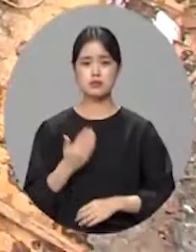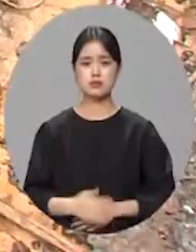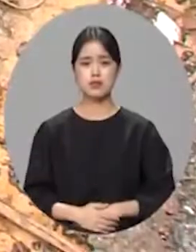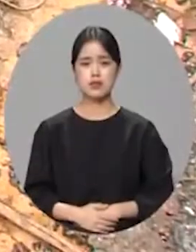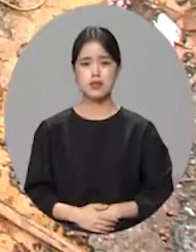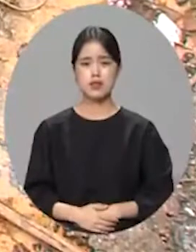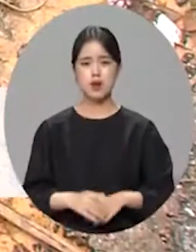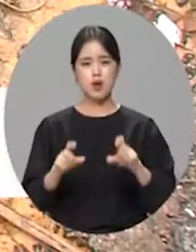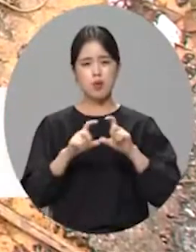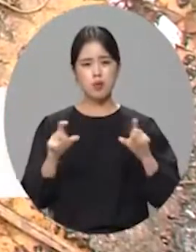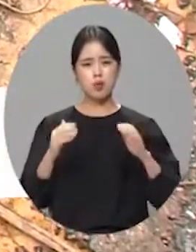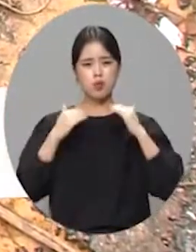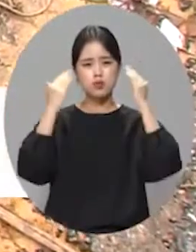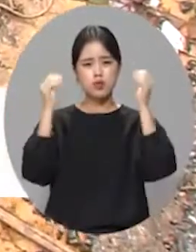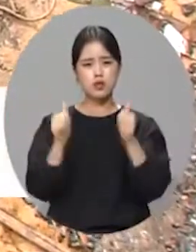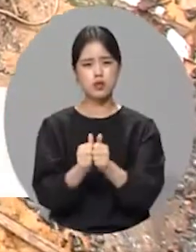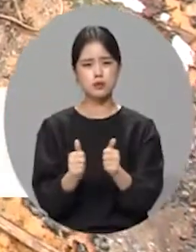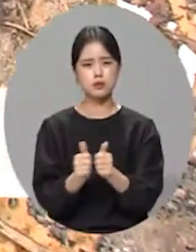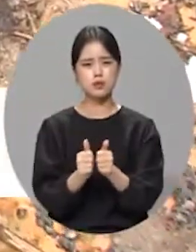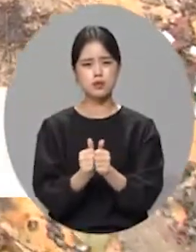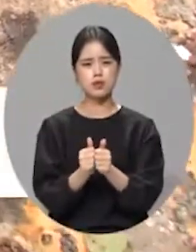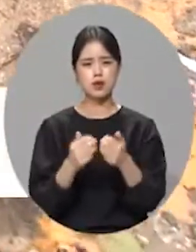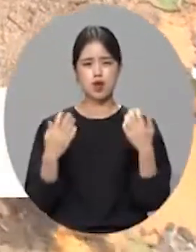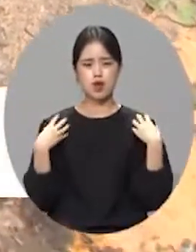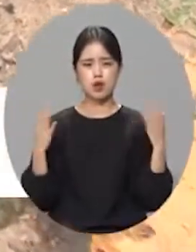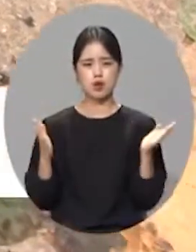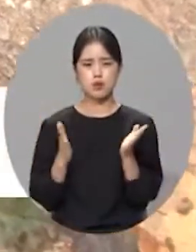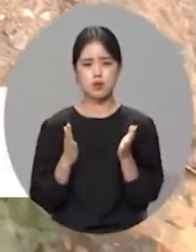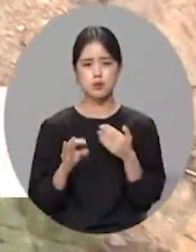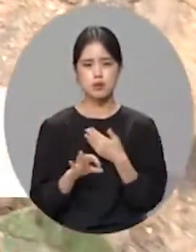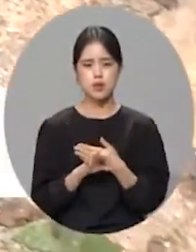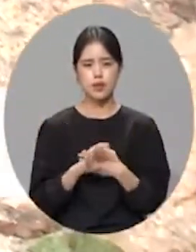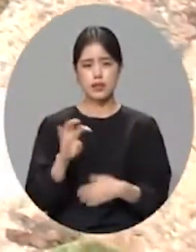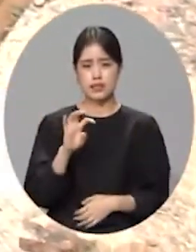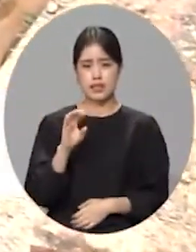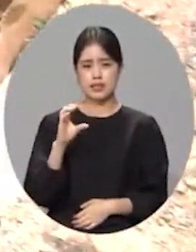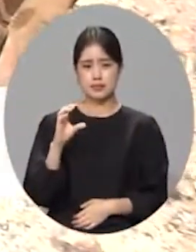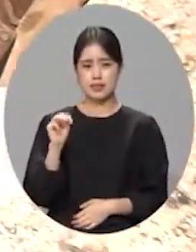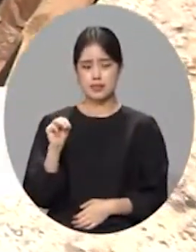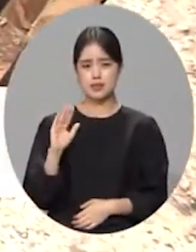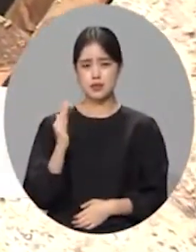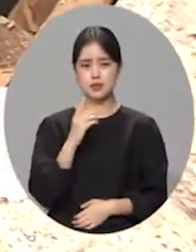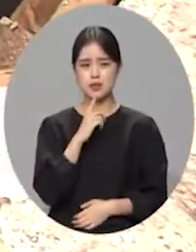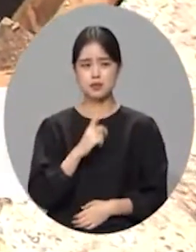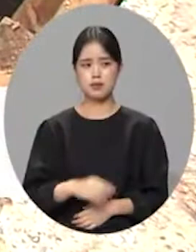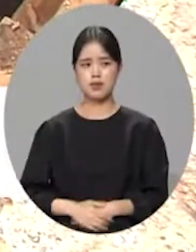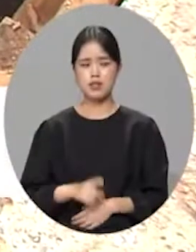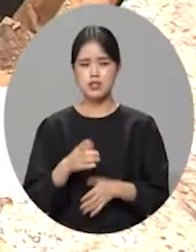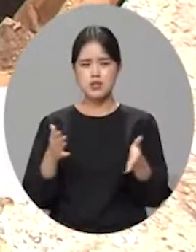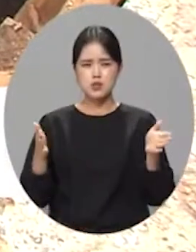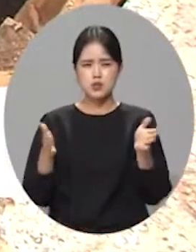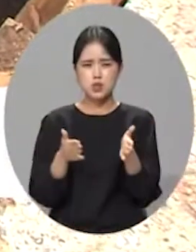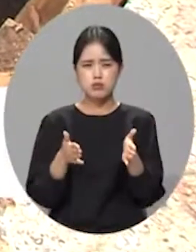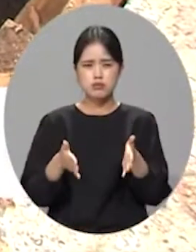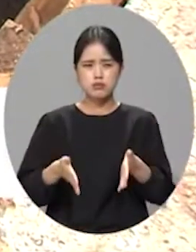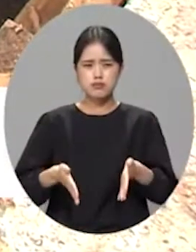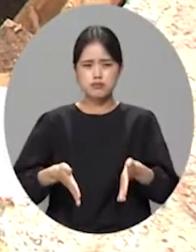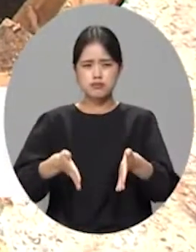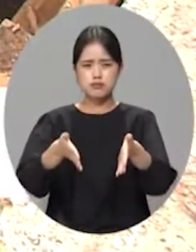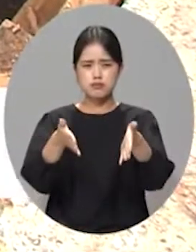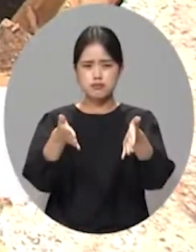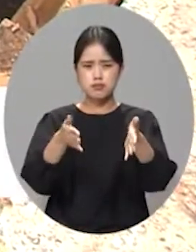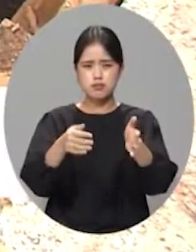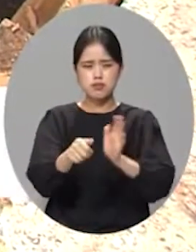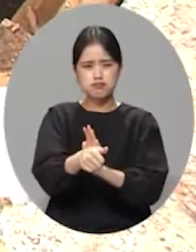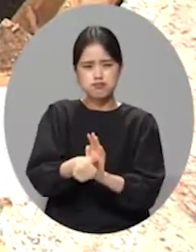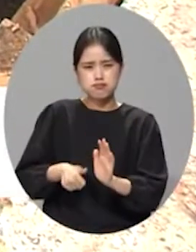보통 성인 남자가 어깨를 좁히면은 40cm 나온다고 하거든요. 그 좁은 공간이